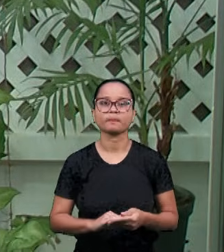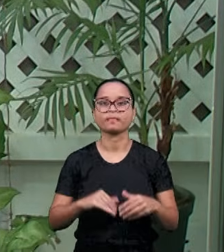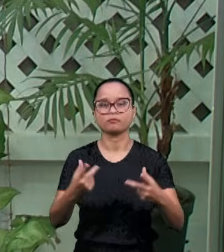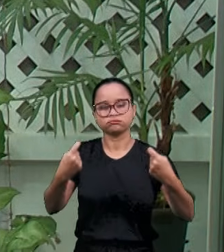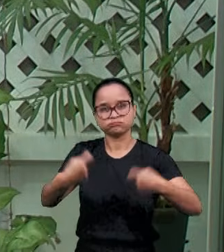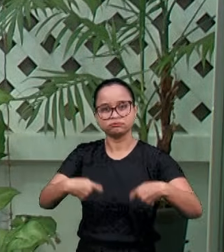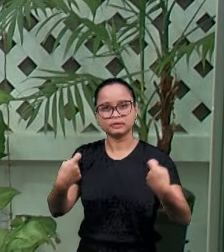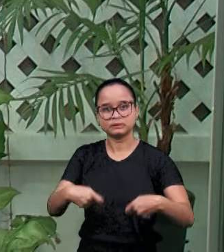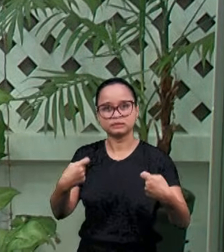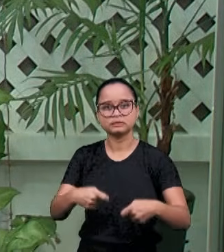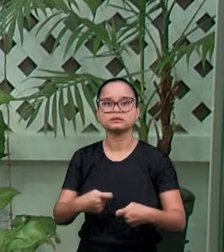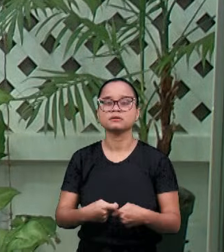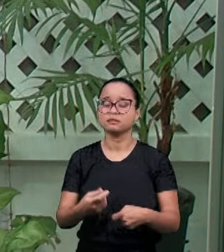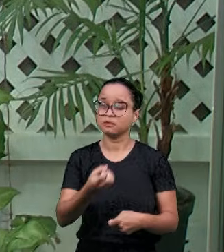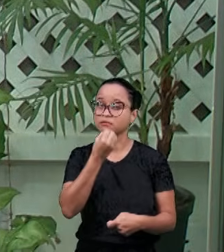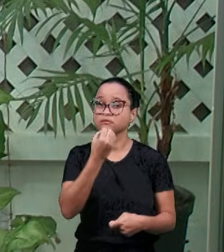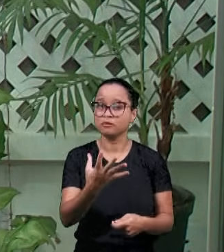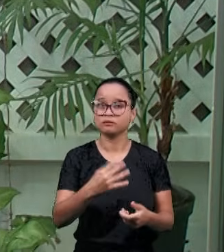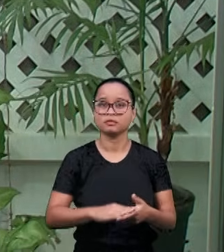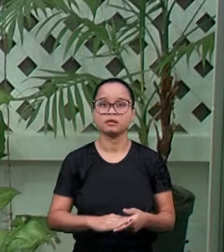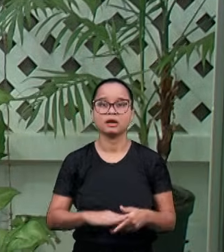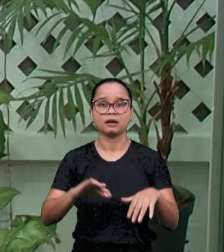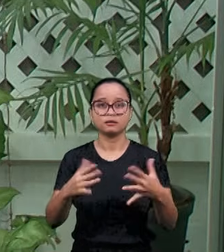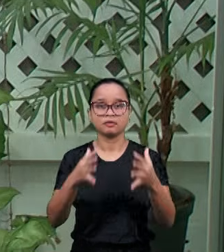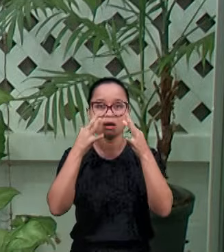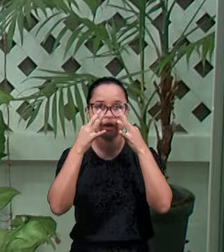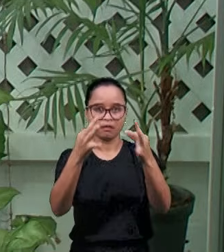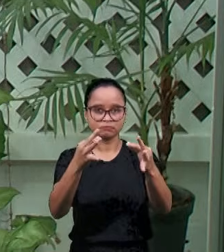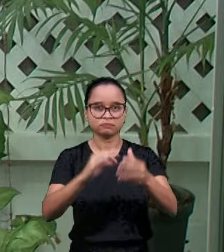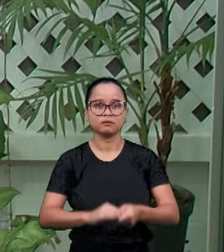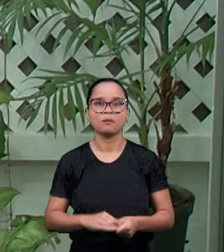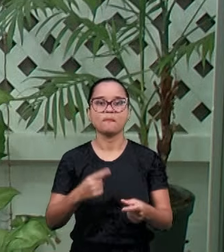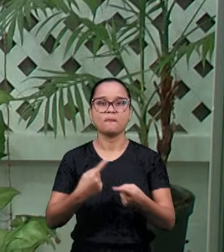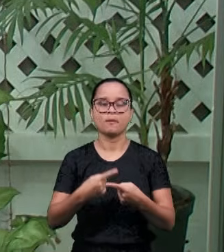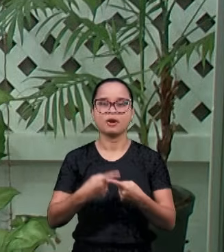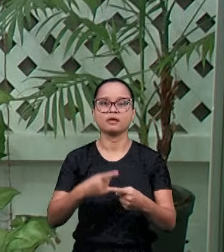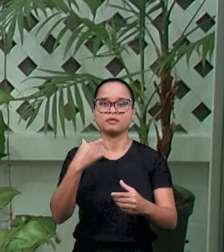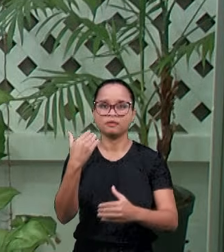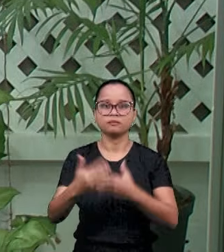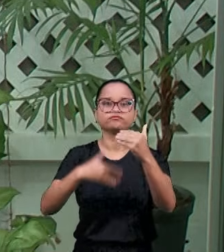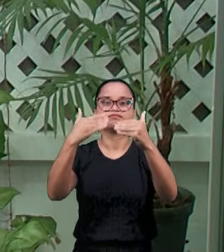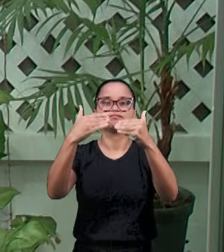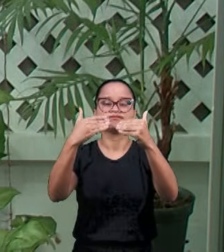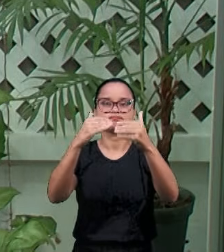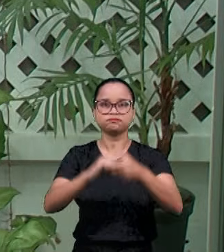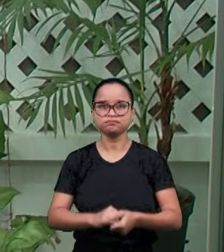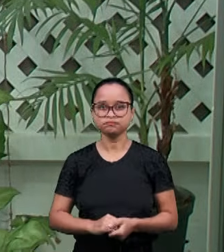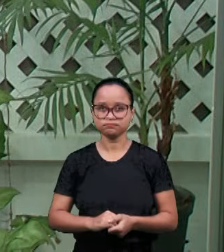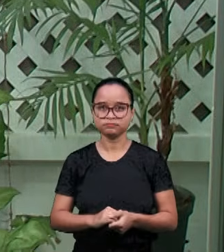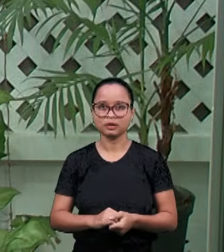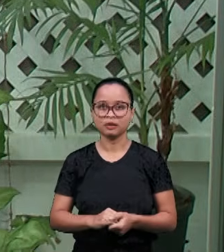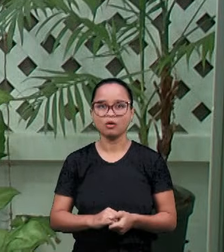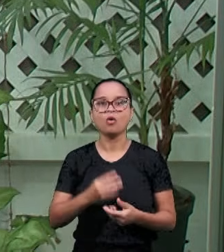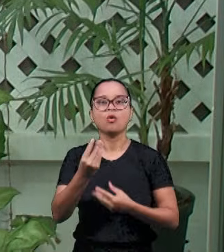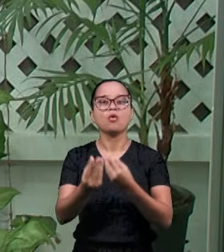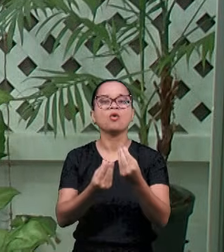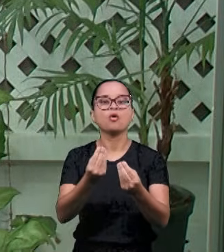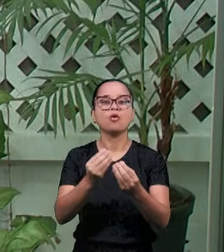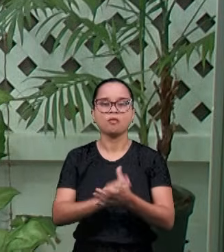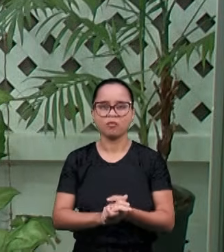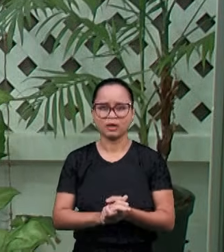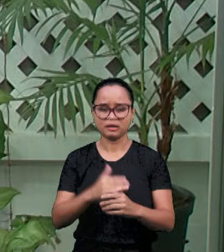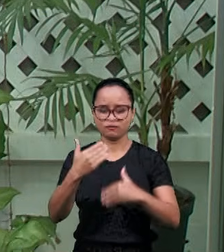Il serait nécessaire. Mais ce qu'on observe, c'est qu'il y a une croissance, si bien ici au Brésil comme à l'étranger,